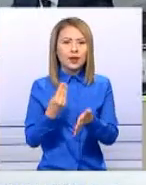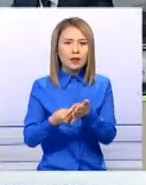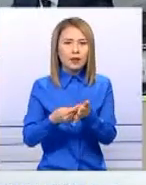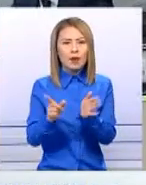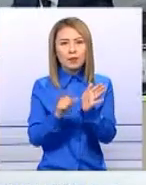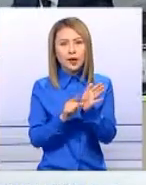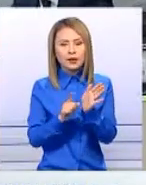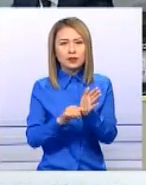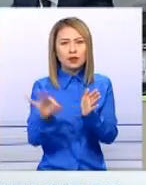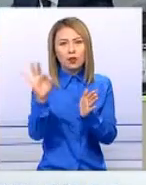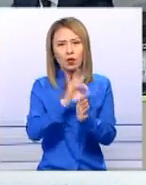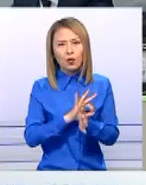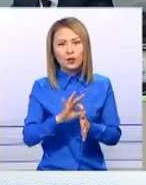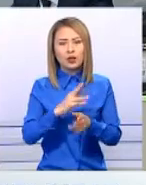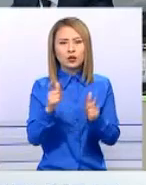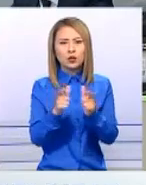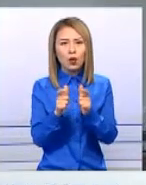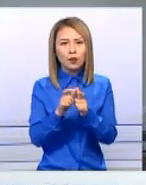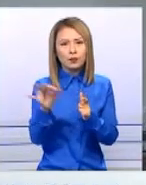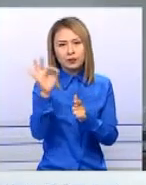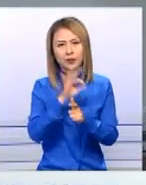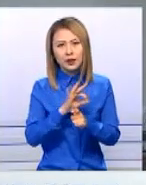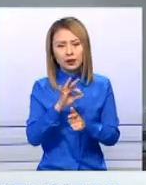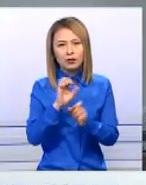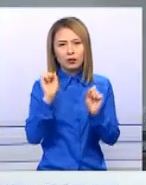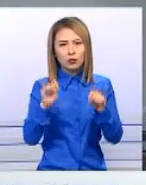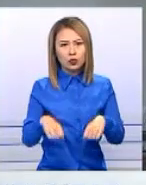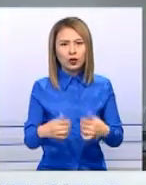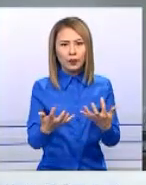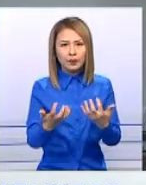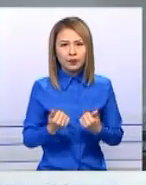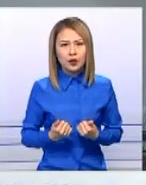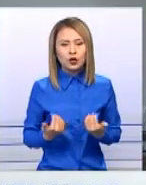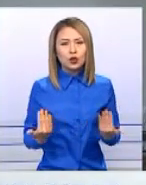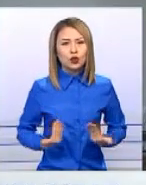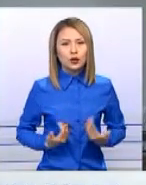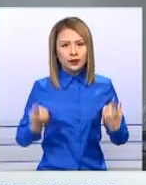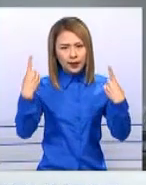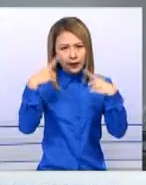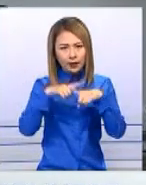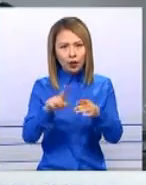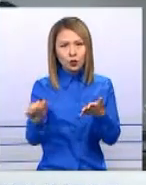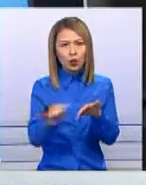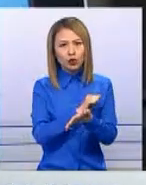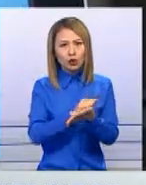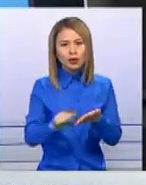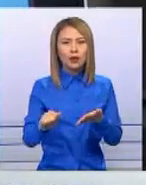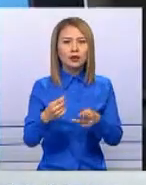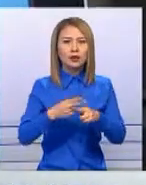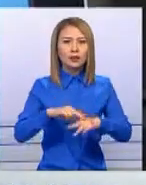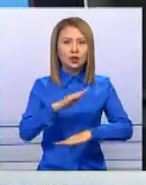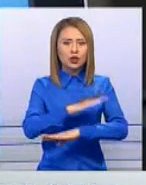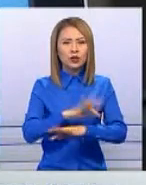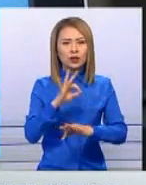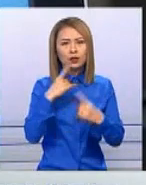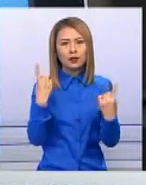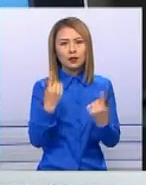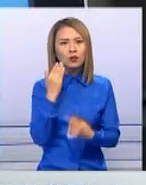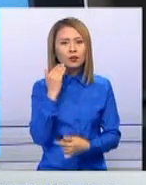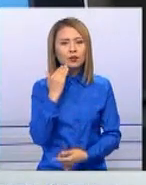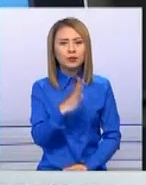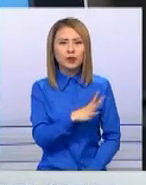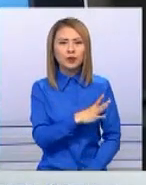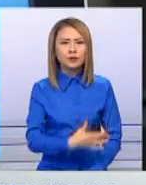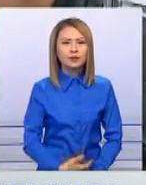мен зейнетақы алып және жол билеті ретінде қолданатын болады. Бұдан бөлек тұрғын үйдің техникалық төлқұжатын алу тәртібі де